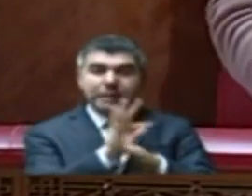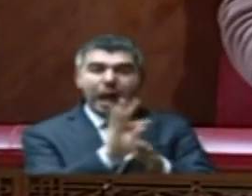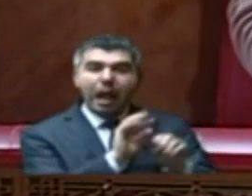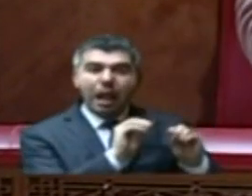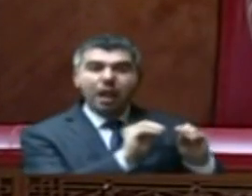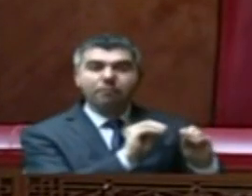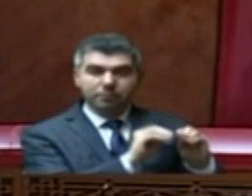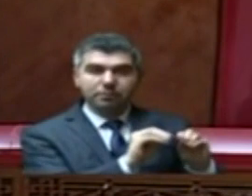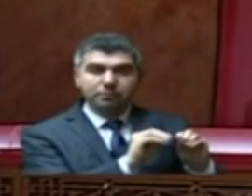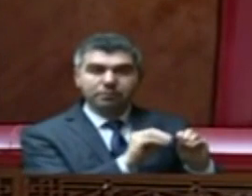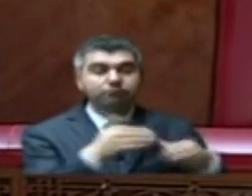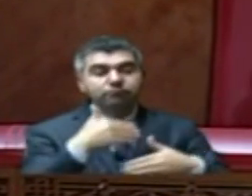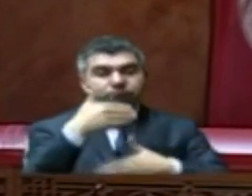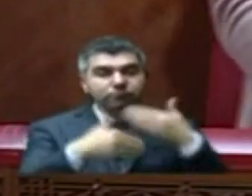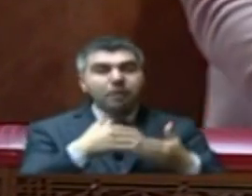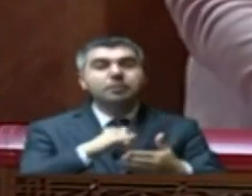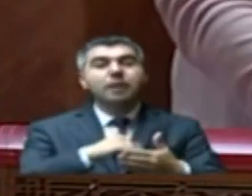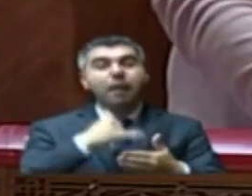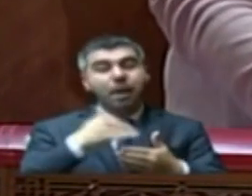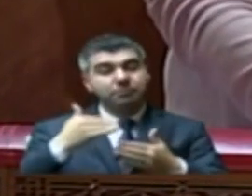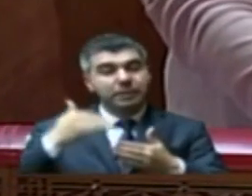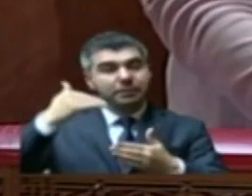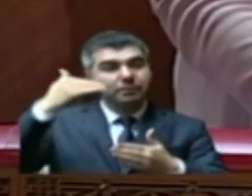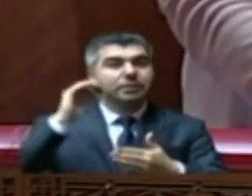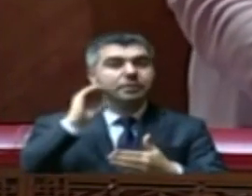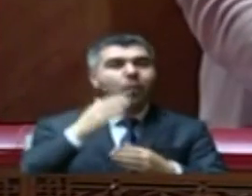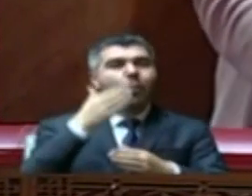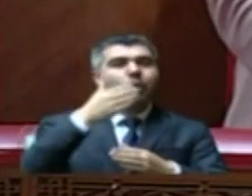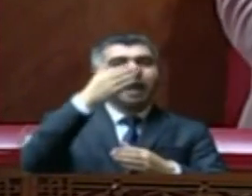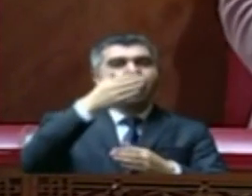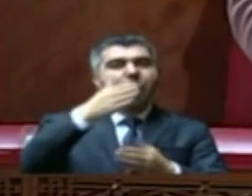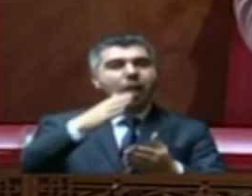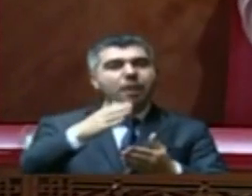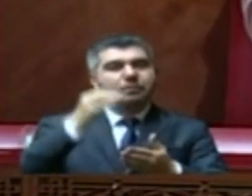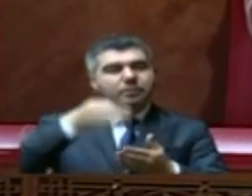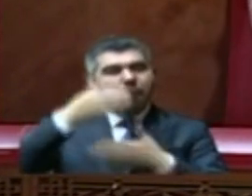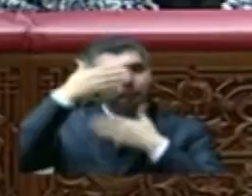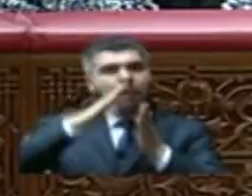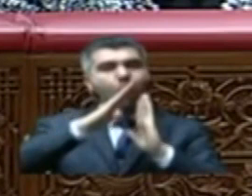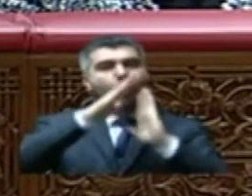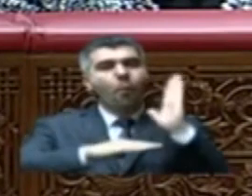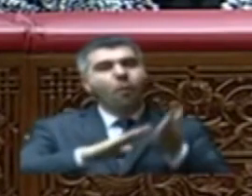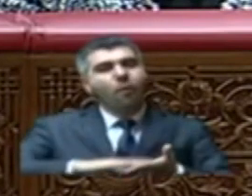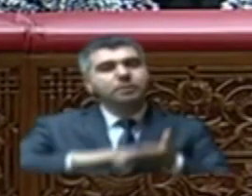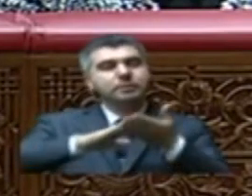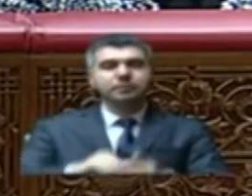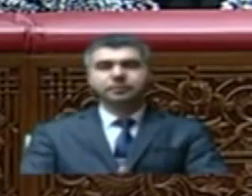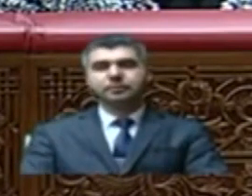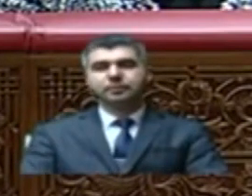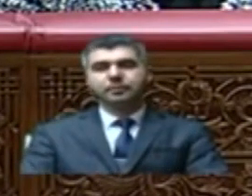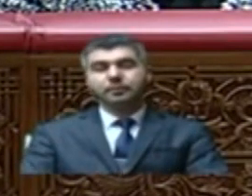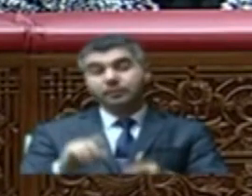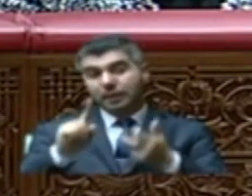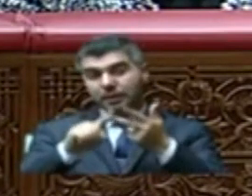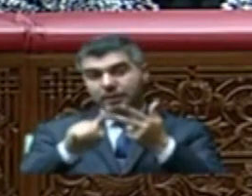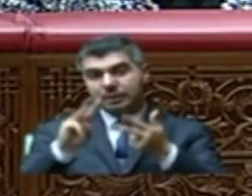أهلتيش كتخسره هو وكتخسر كذلك ما يمكن أن يجنيه الوطن من تأهله. القضية الثالثة